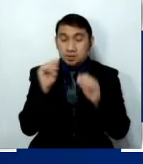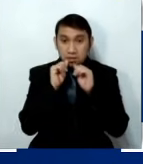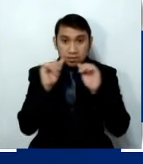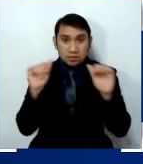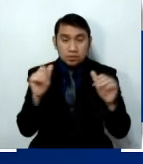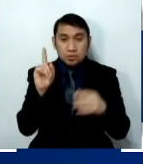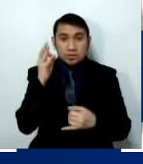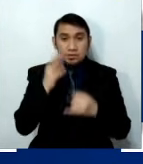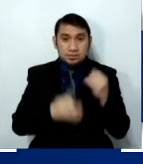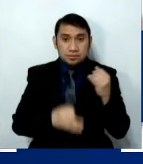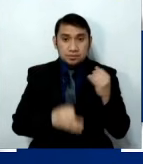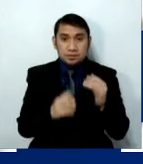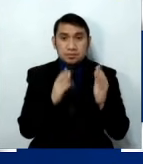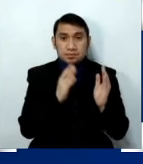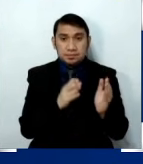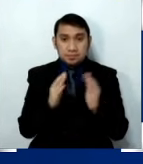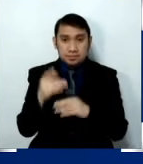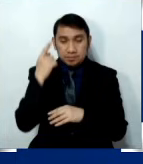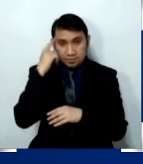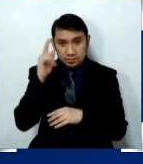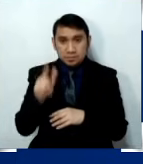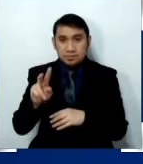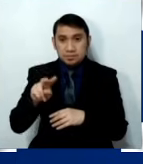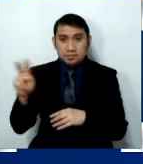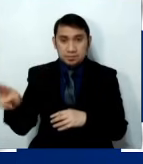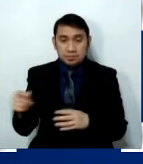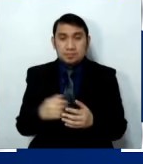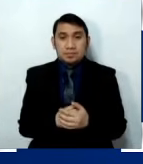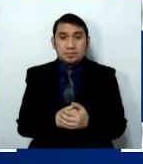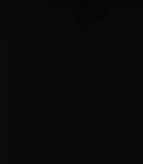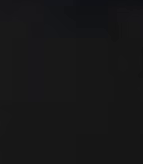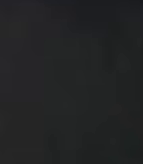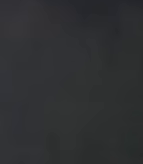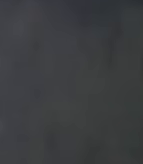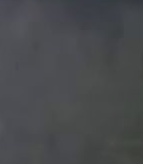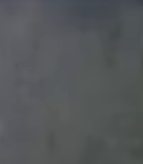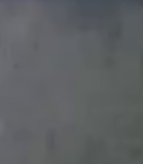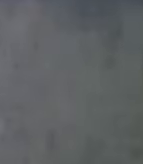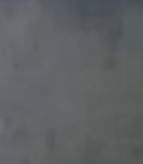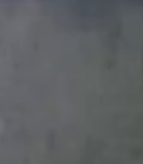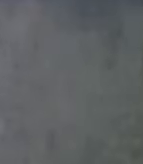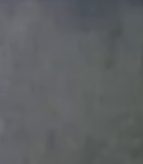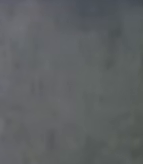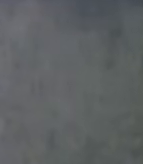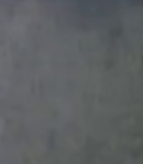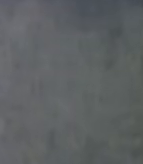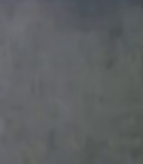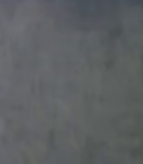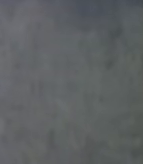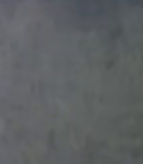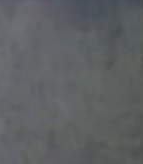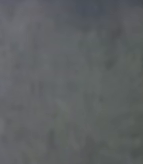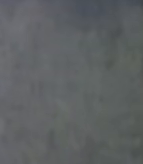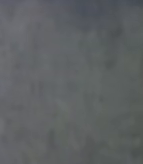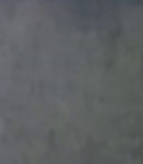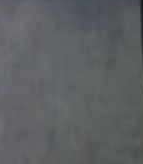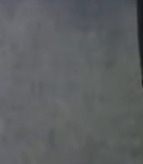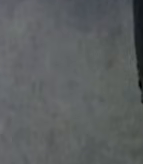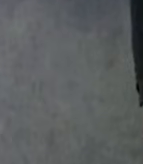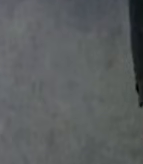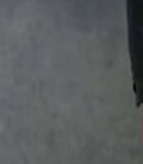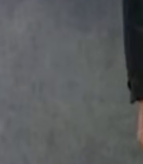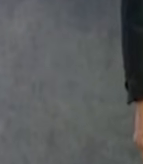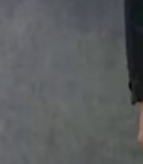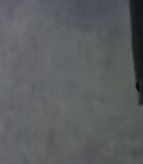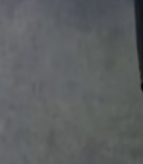sa 2022. Ako si Sandra Aguinaldo, ang inyong saksi. Mga kaigan, saksi ang unang pasok ng mga balita. Maaaring mapanood